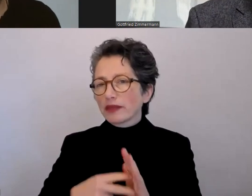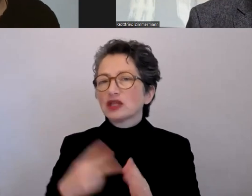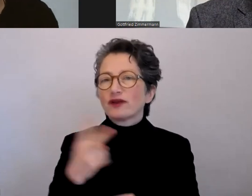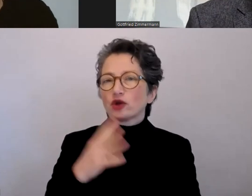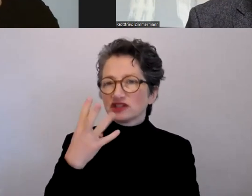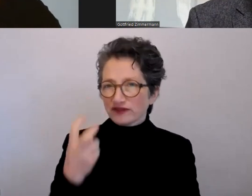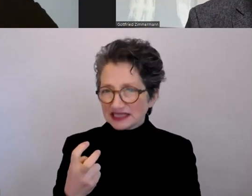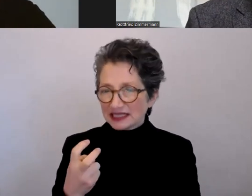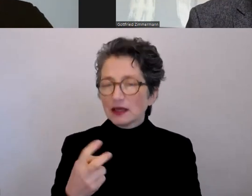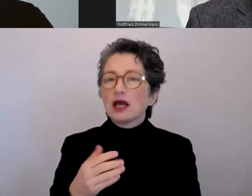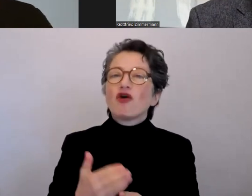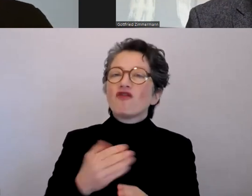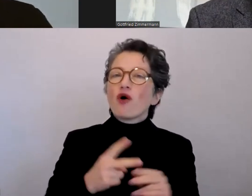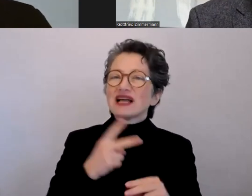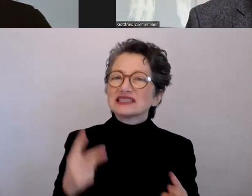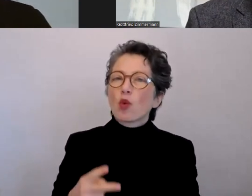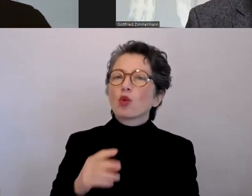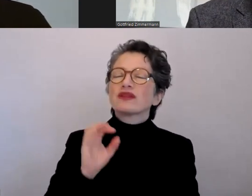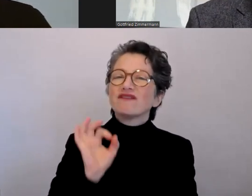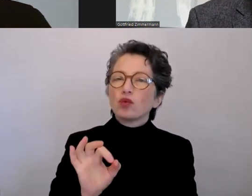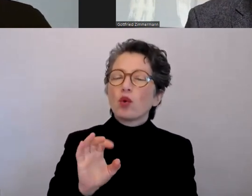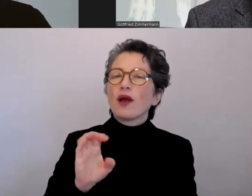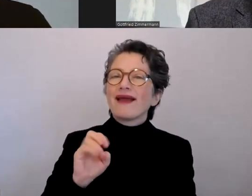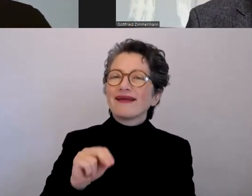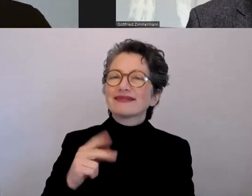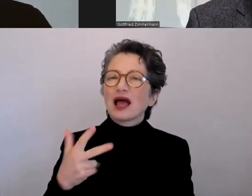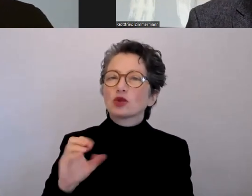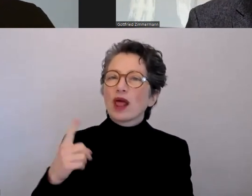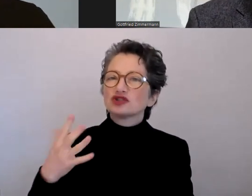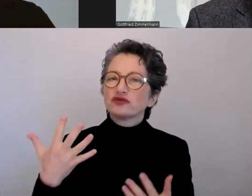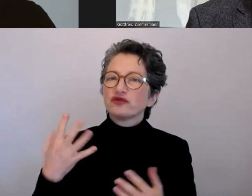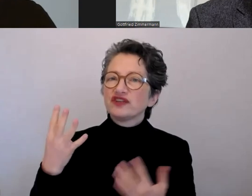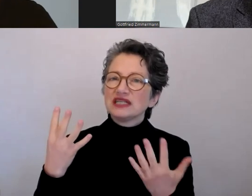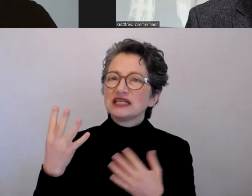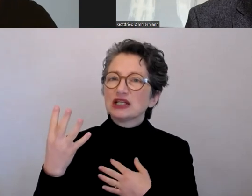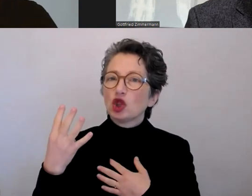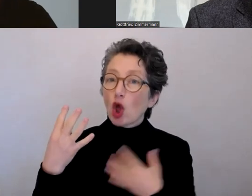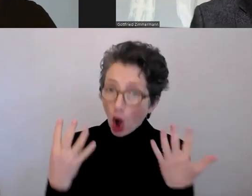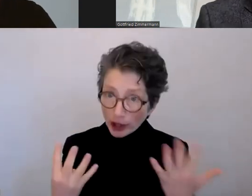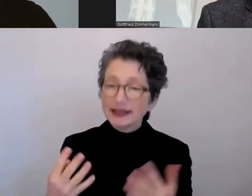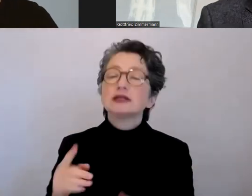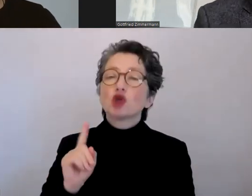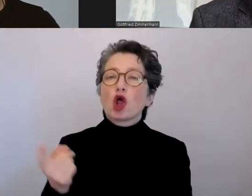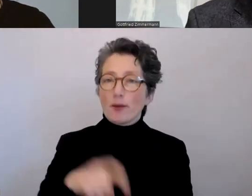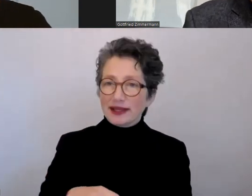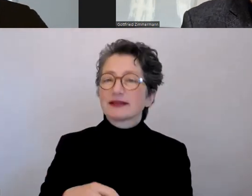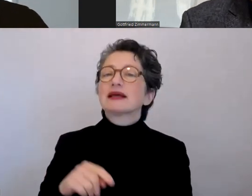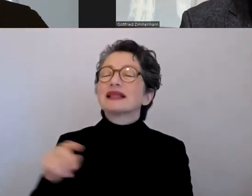2024 eine Vorversion für EN 301549 geben, nämlich die